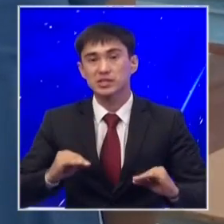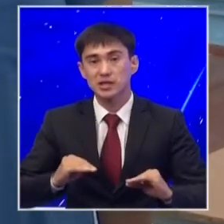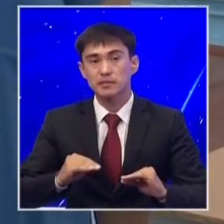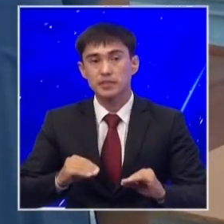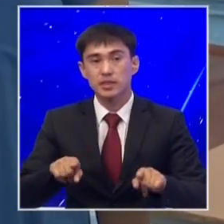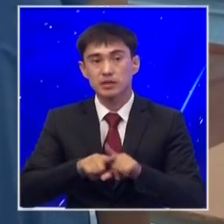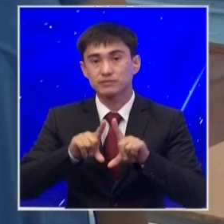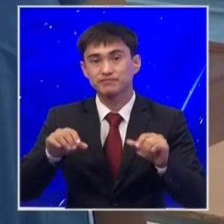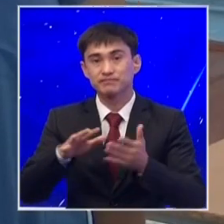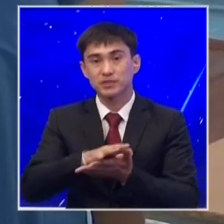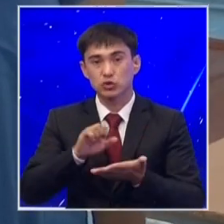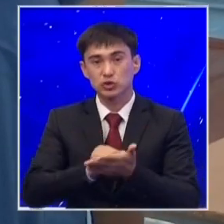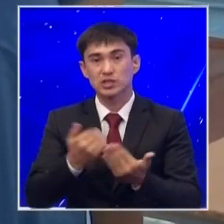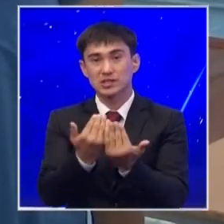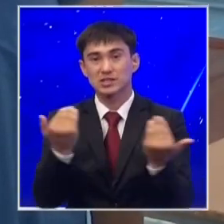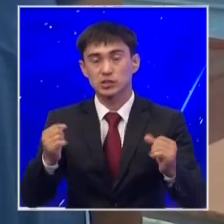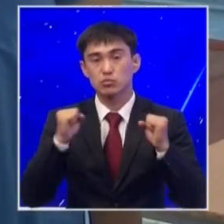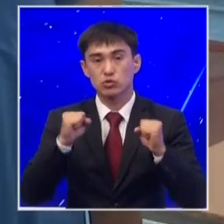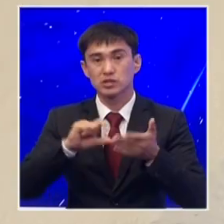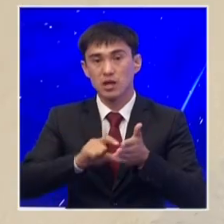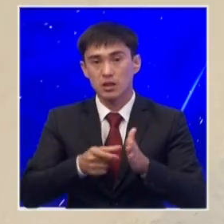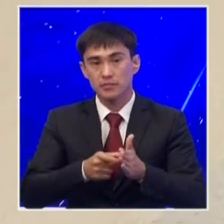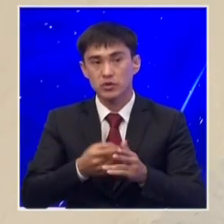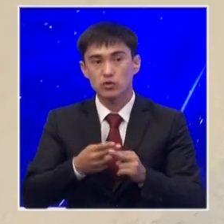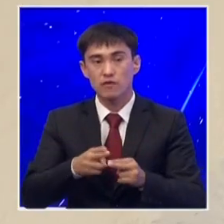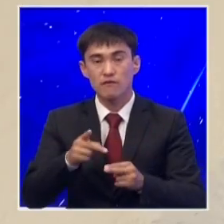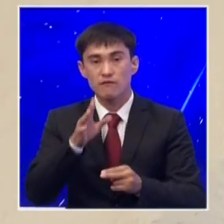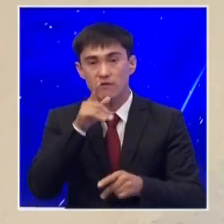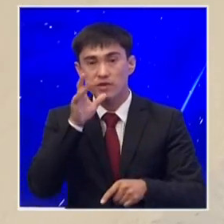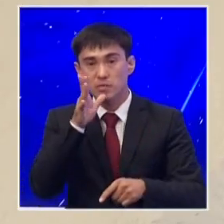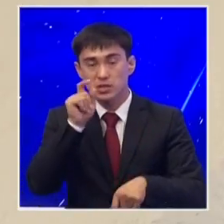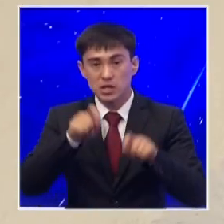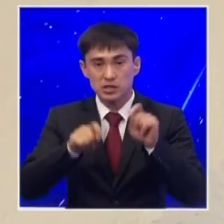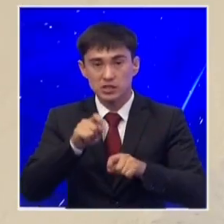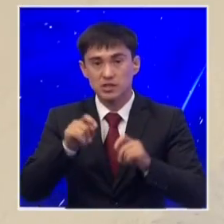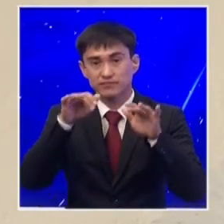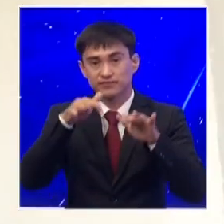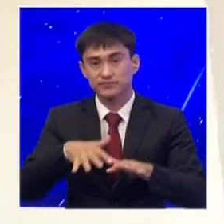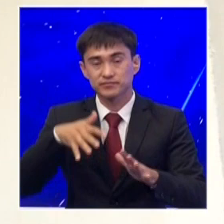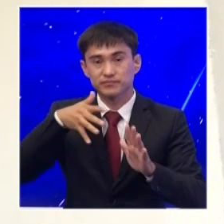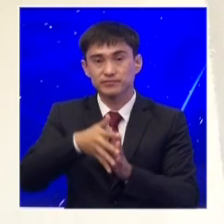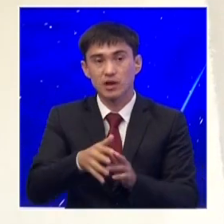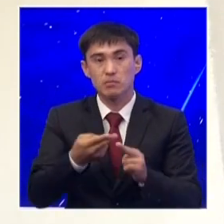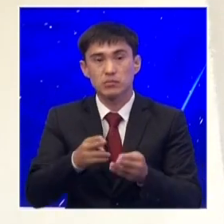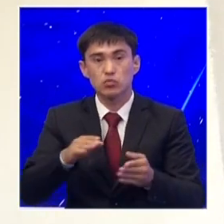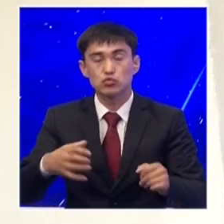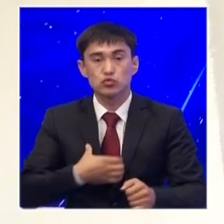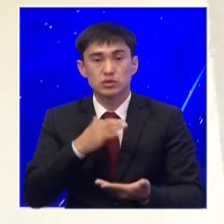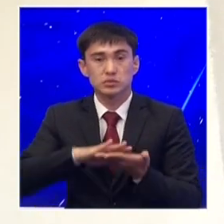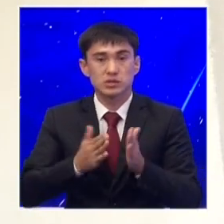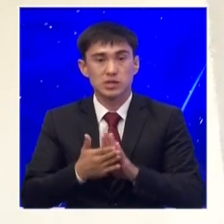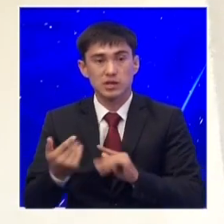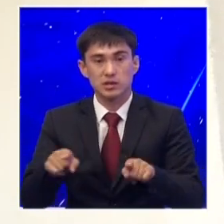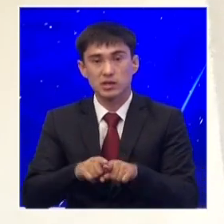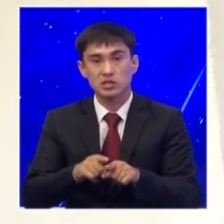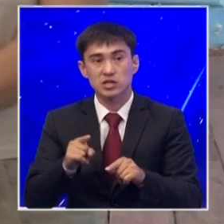стала причиной разрушения стен спортзала. А все из-за того, что во время дождей вода проникает внутрь здания. В плачевном состоянии находятся